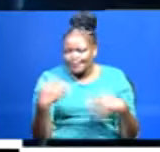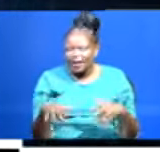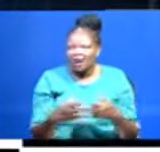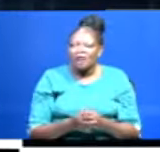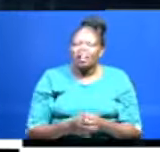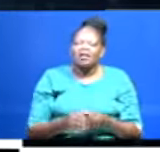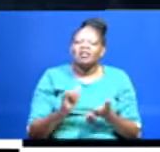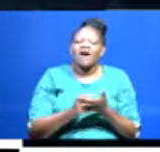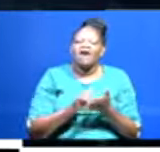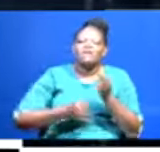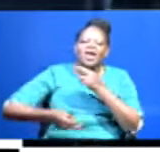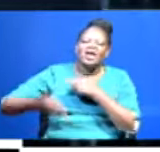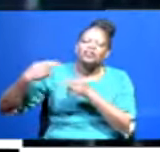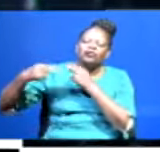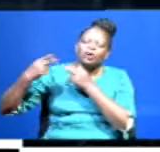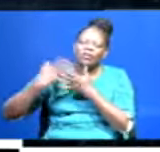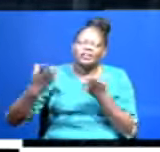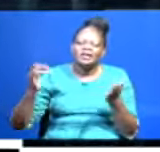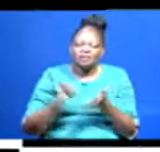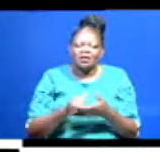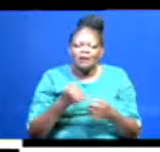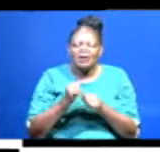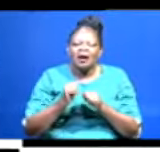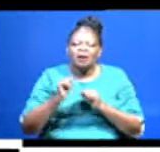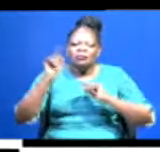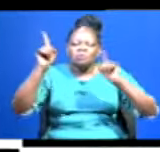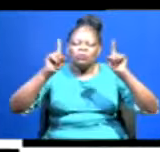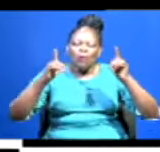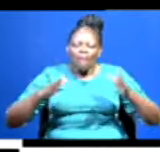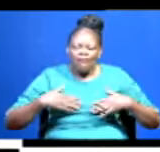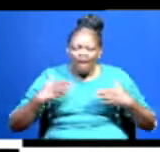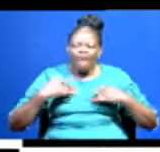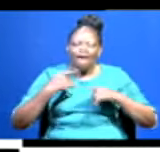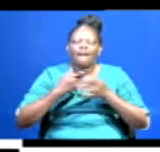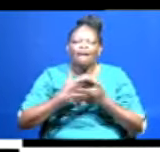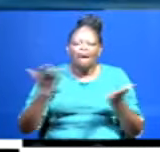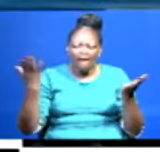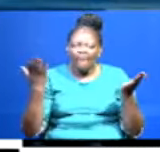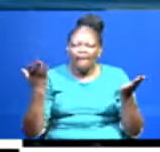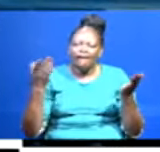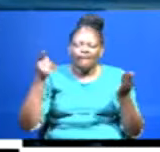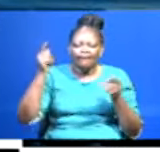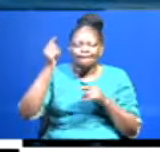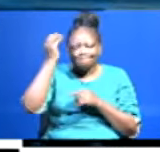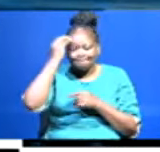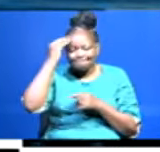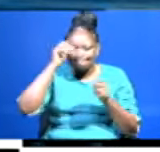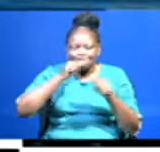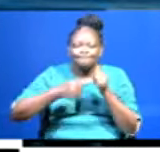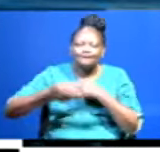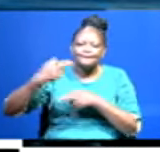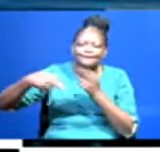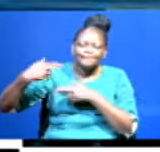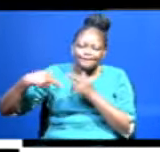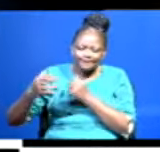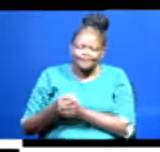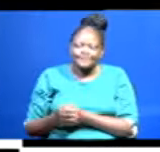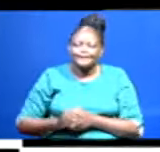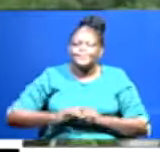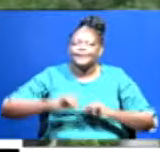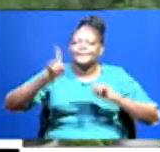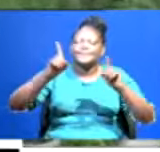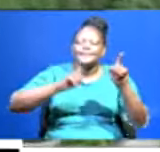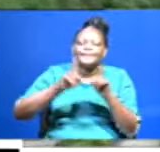historia inavutia watalii kutoka kote nchini ili kujifunza historia ya safari ya masafa